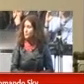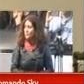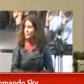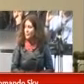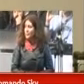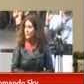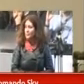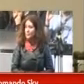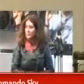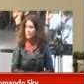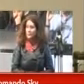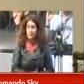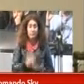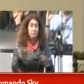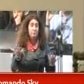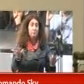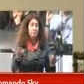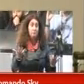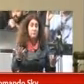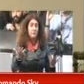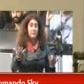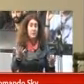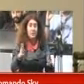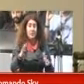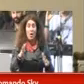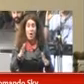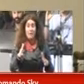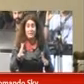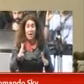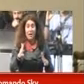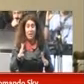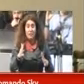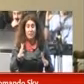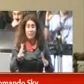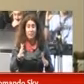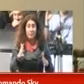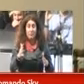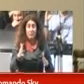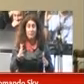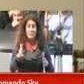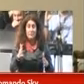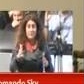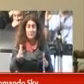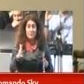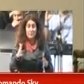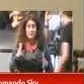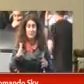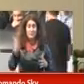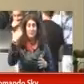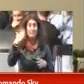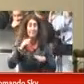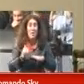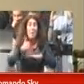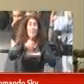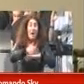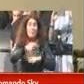Quindi probabilmente quando ieri il cosiddetto Premier ha detto